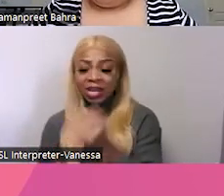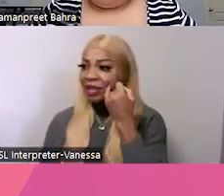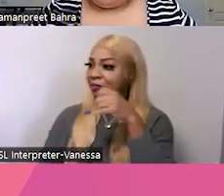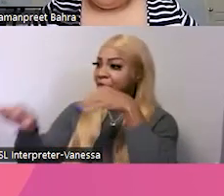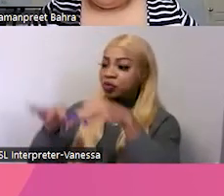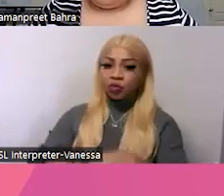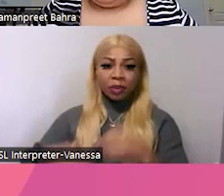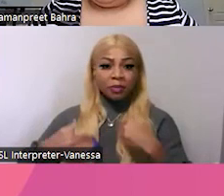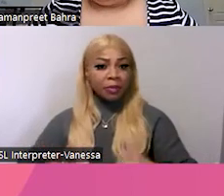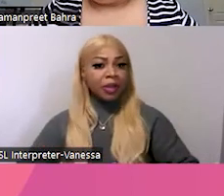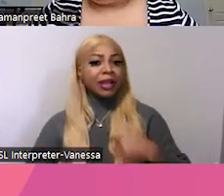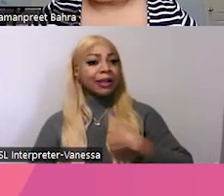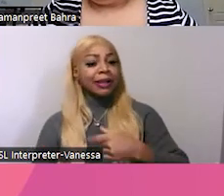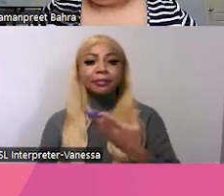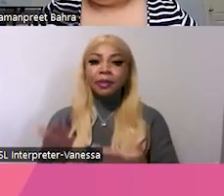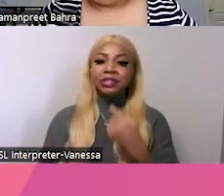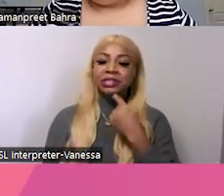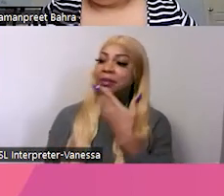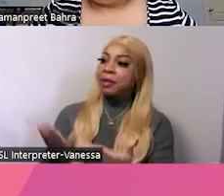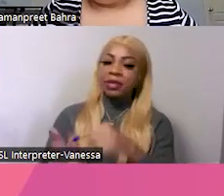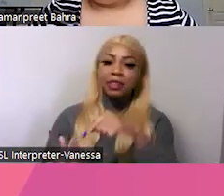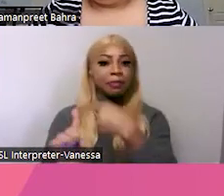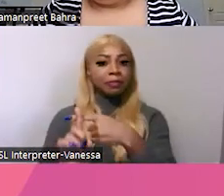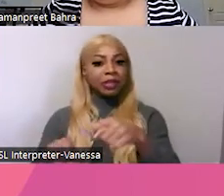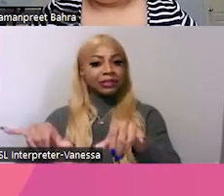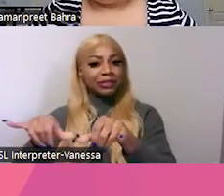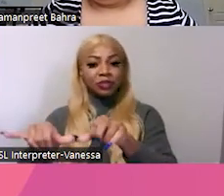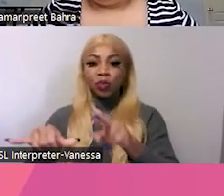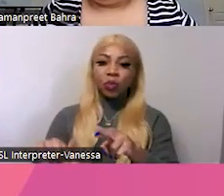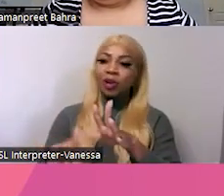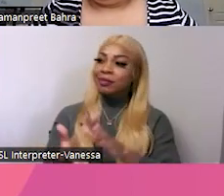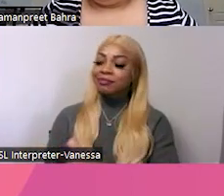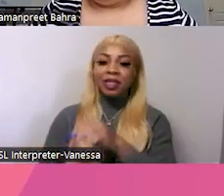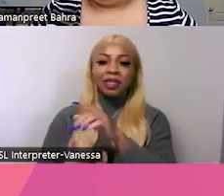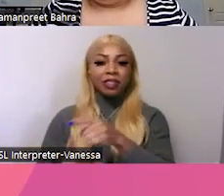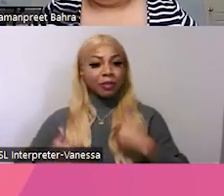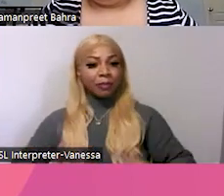sais pas si elle utilise ce terme. Mais pour une personne qui est corpulente,